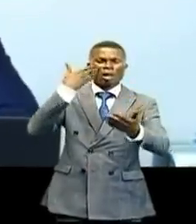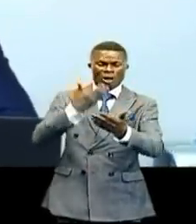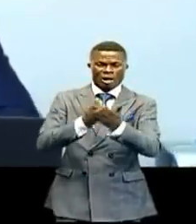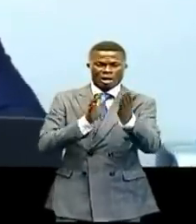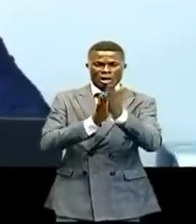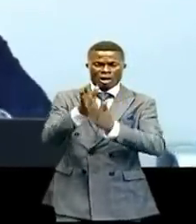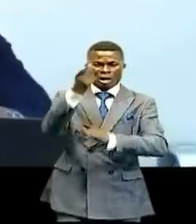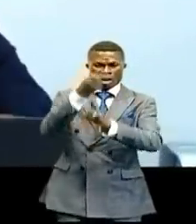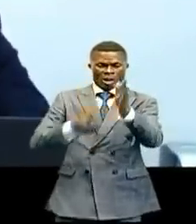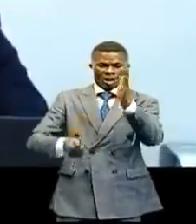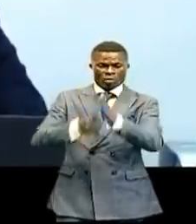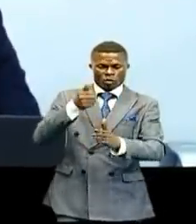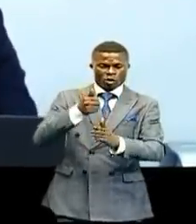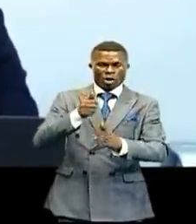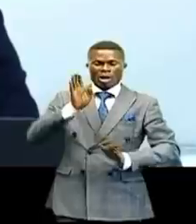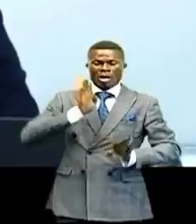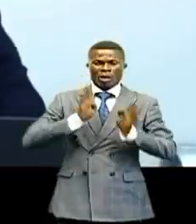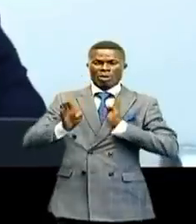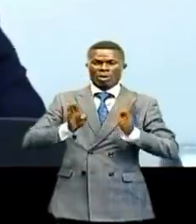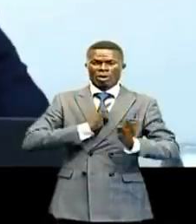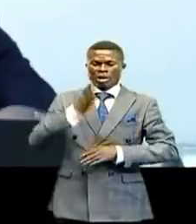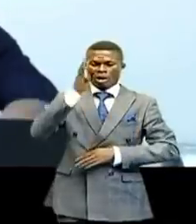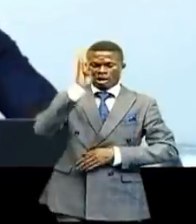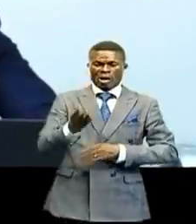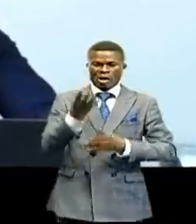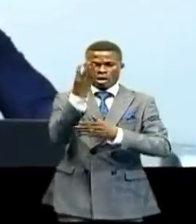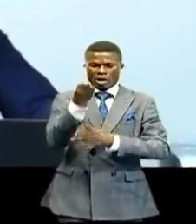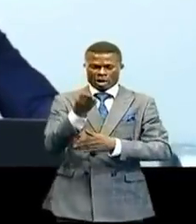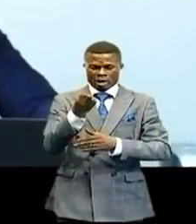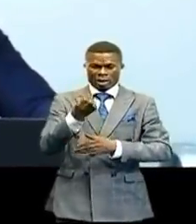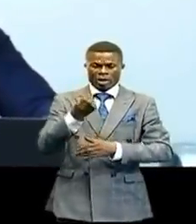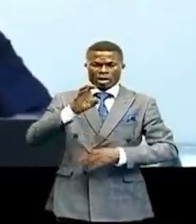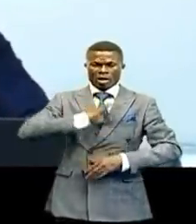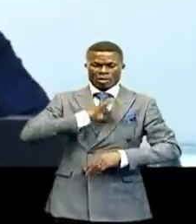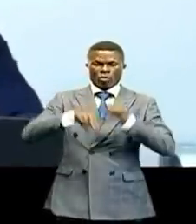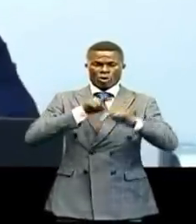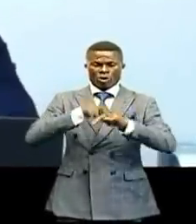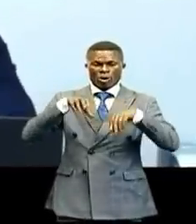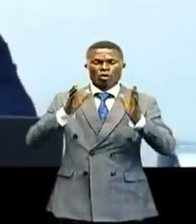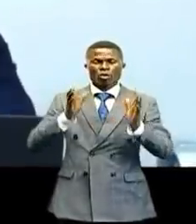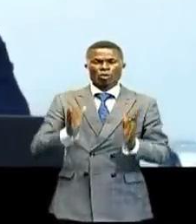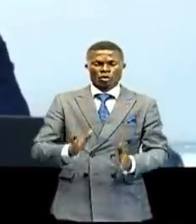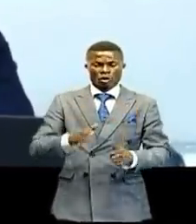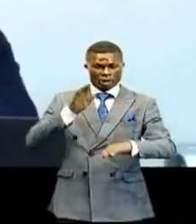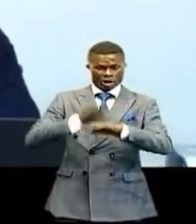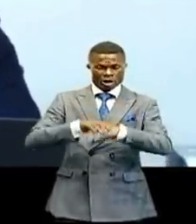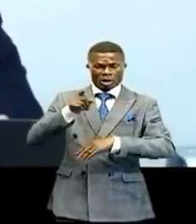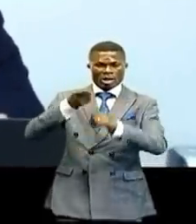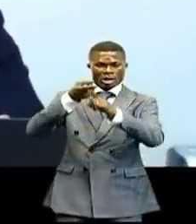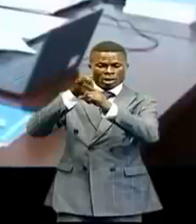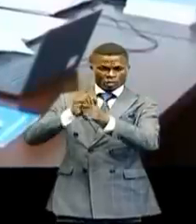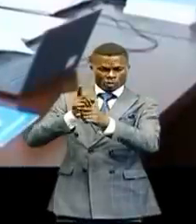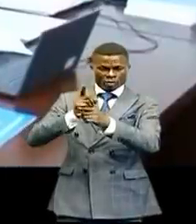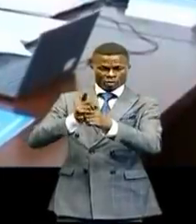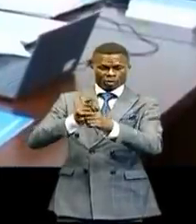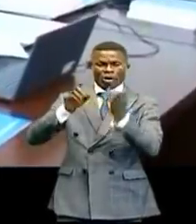15 novembre dernier à Beni de 440 éléments de la police nationale congolaise en provenance de Goma,